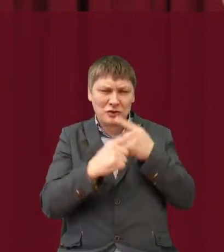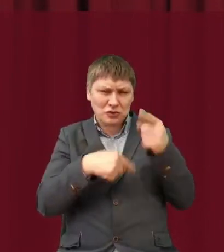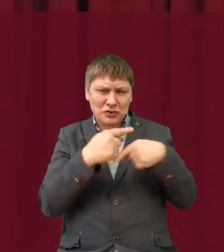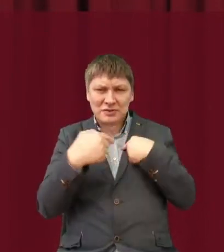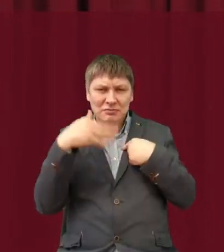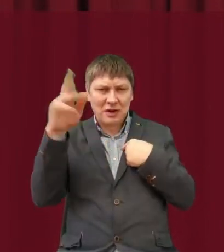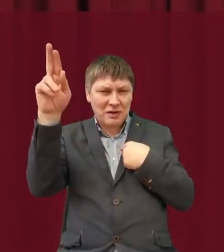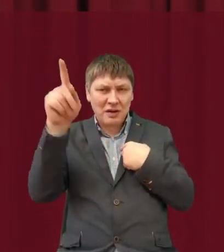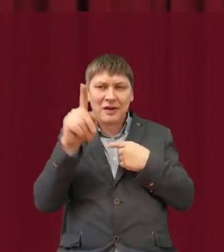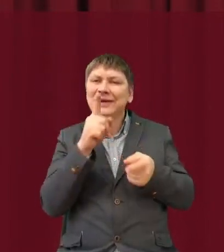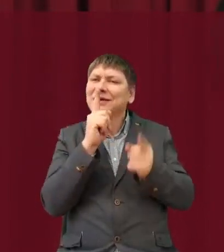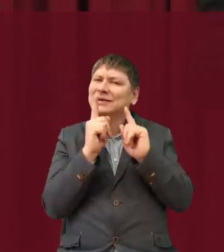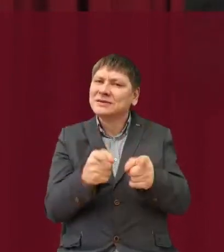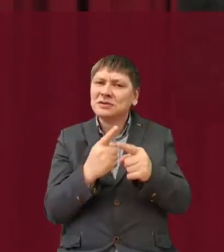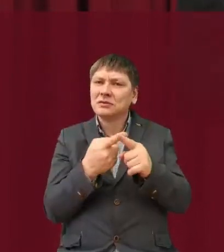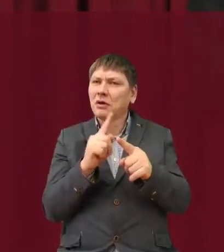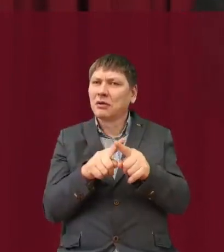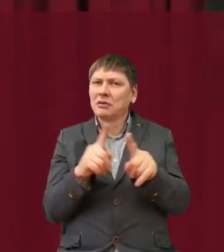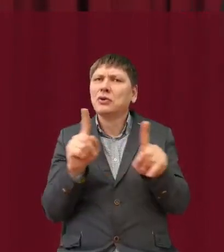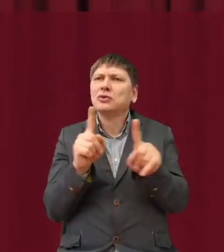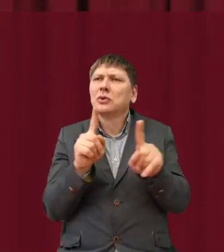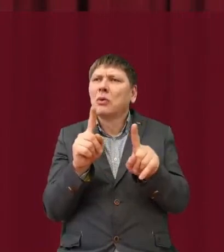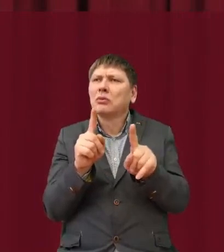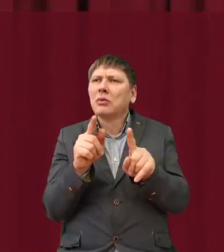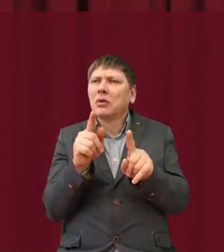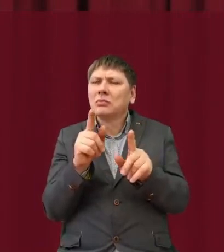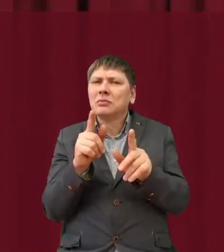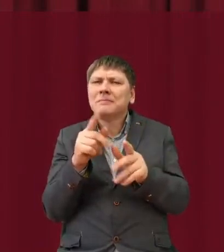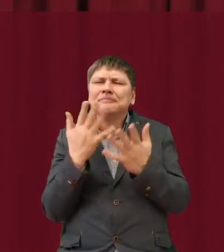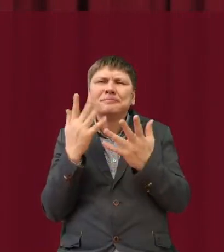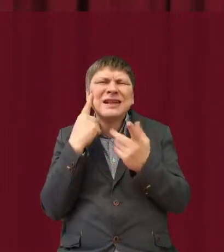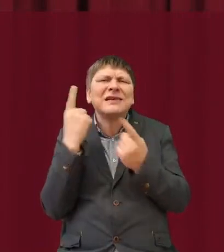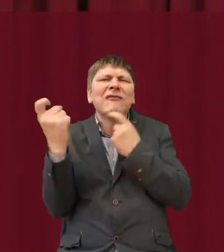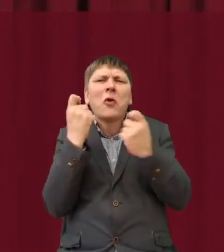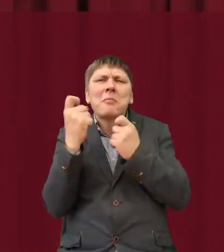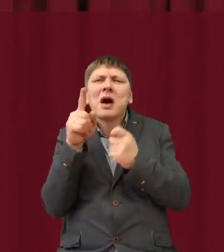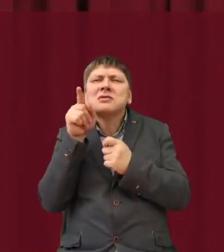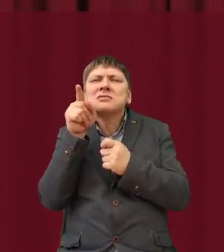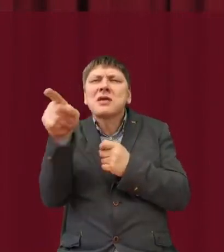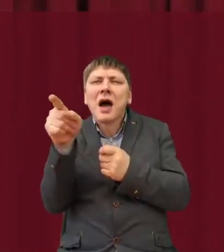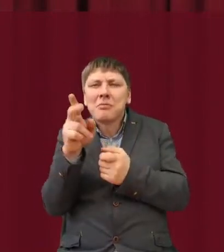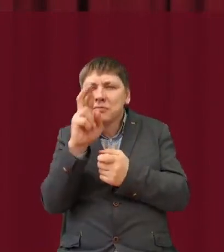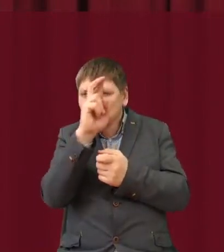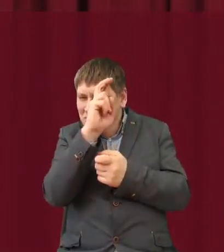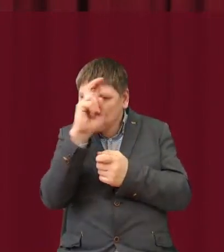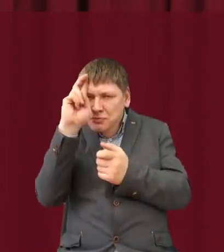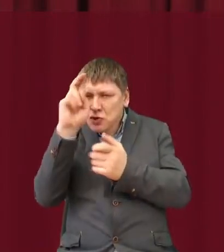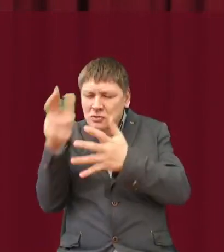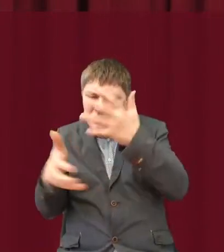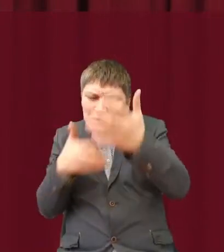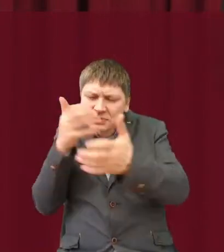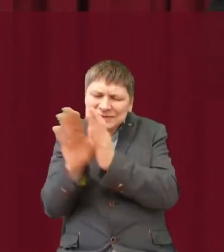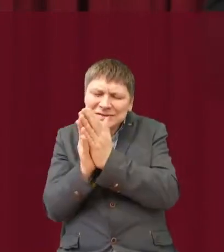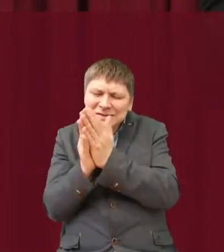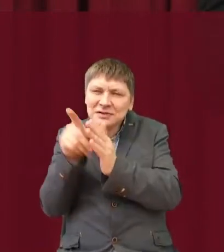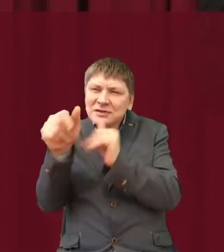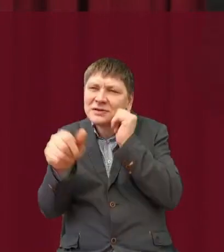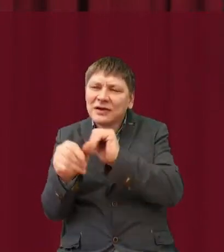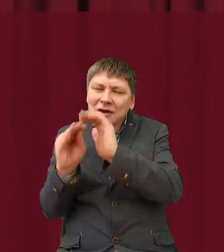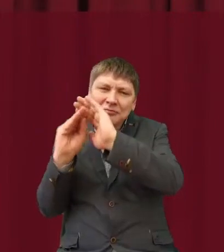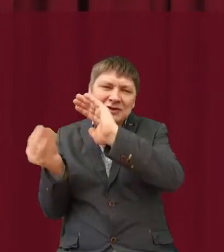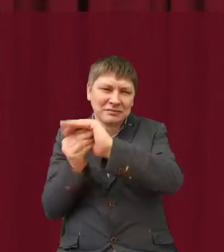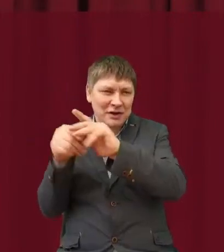истина это не какая-то сакральная информация которая хранится где-то в Дании библиотеке На дальней полке